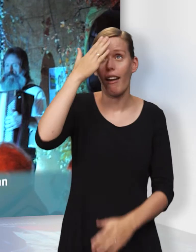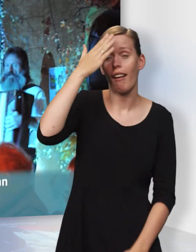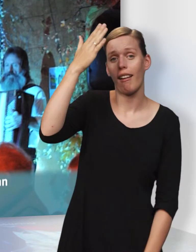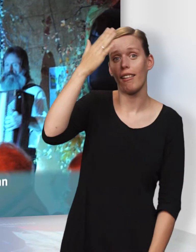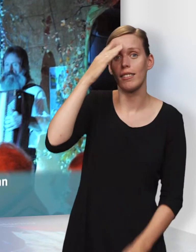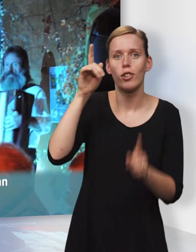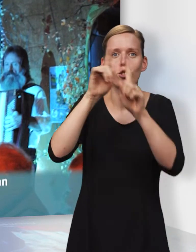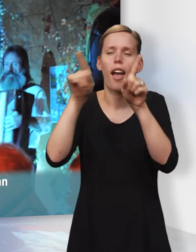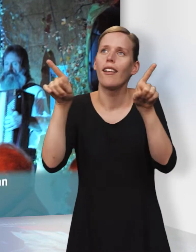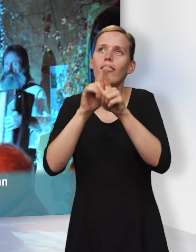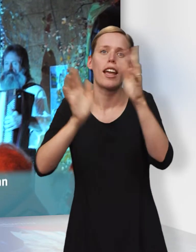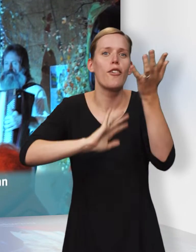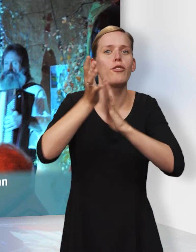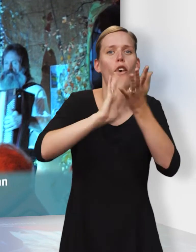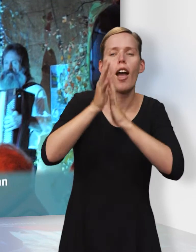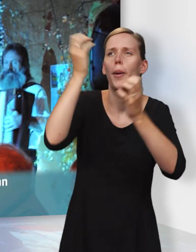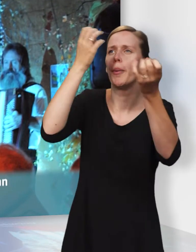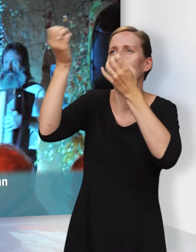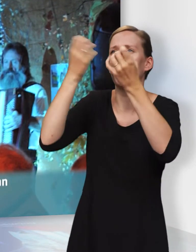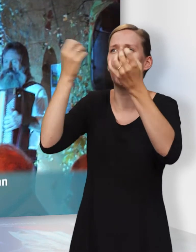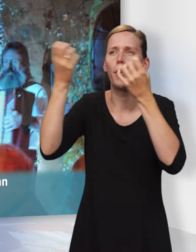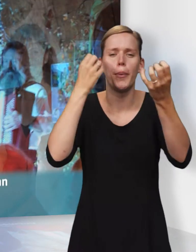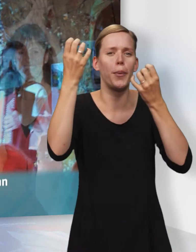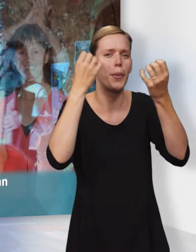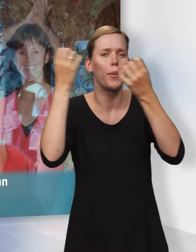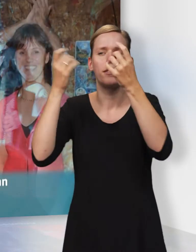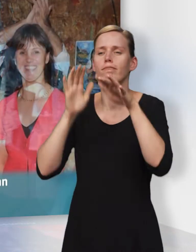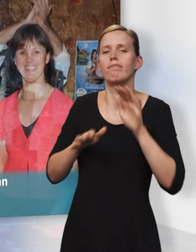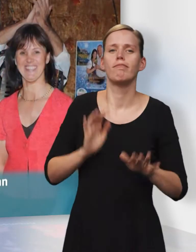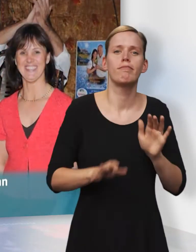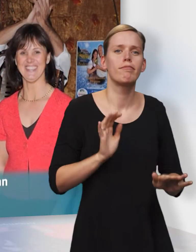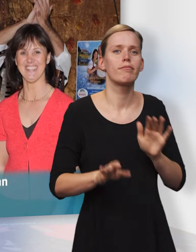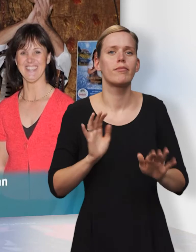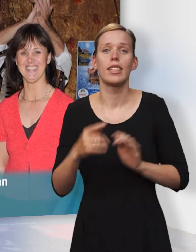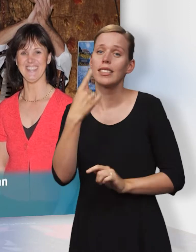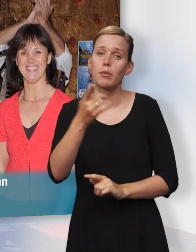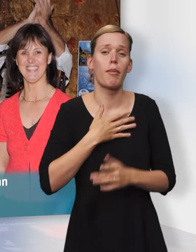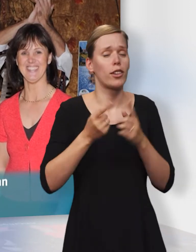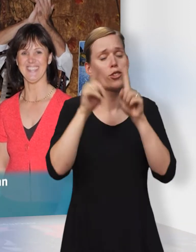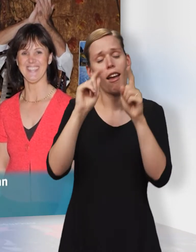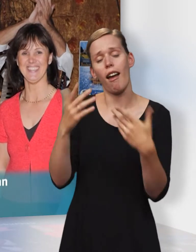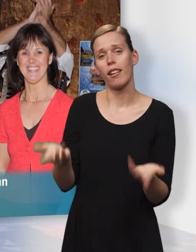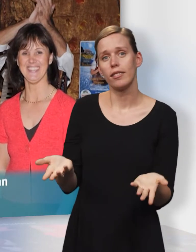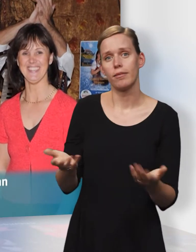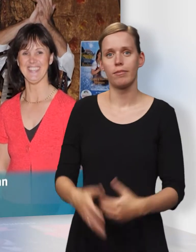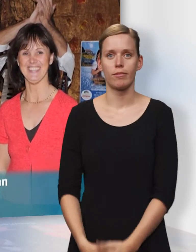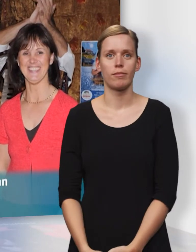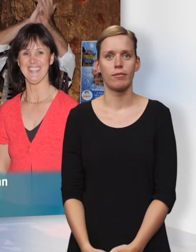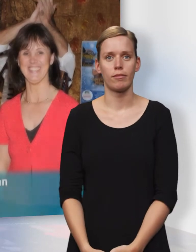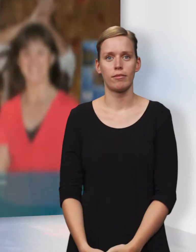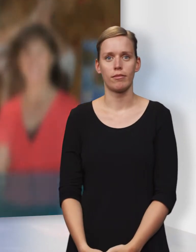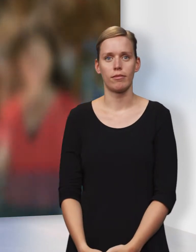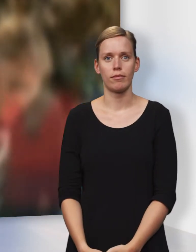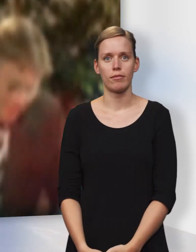Liebe kennt und wie Feuer brennt. Du bist mein Stern.